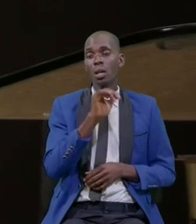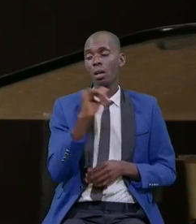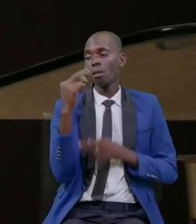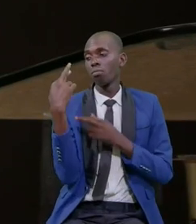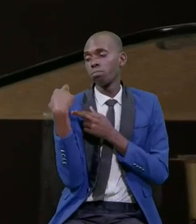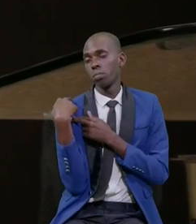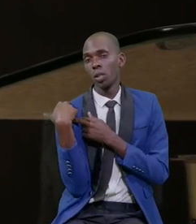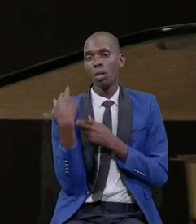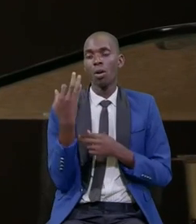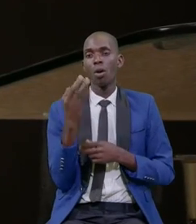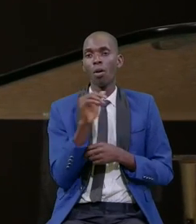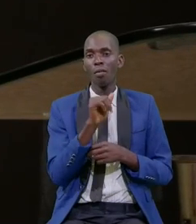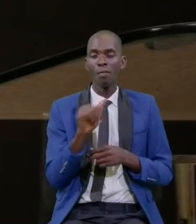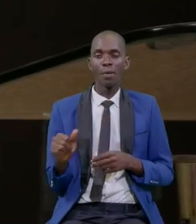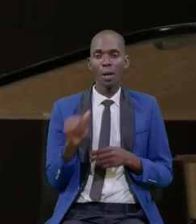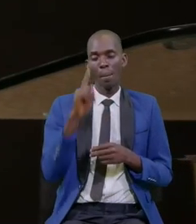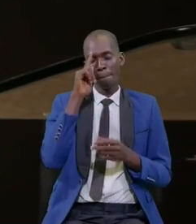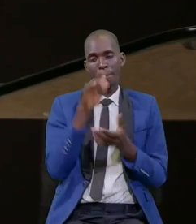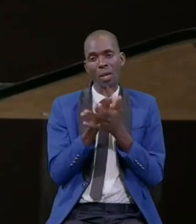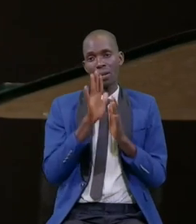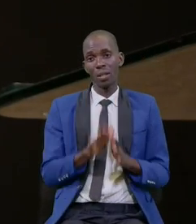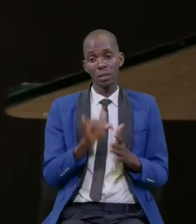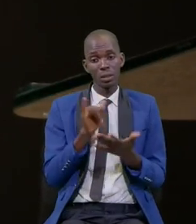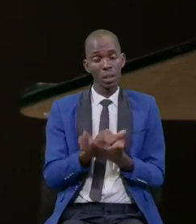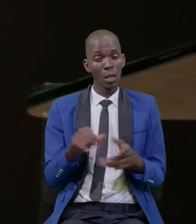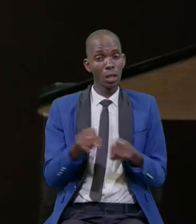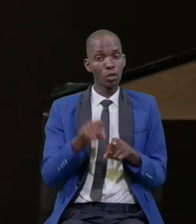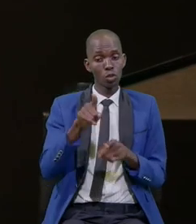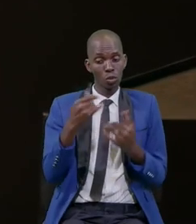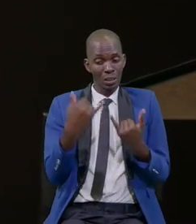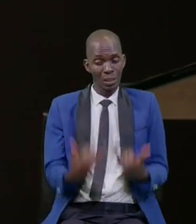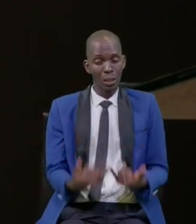une responsabilité du croyant. Comme vous croyez